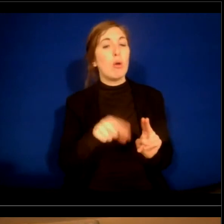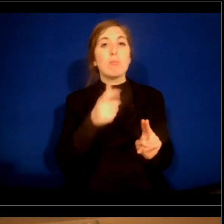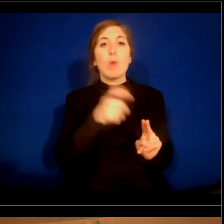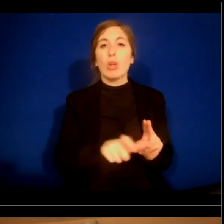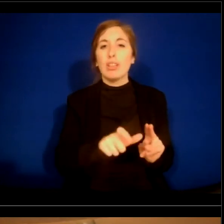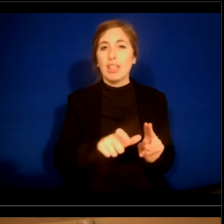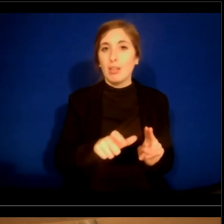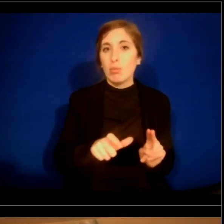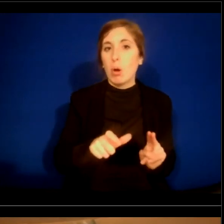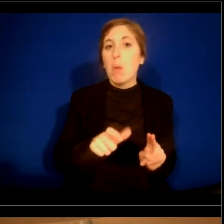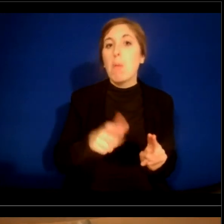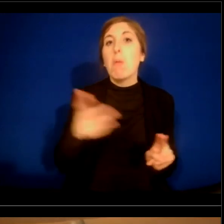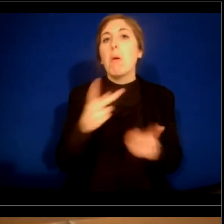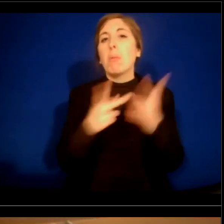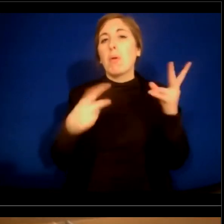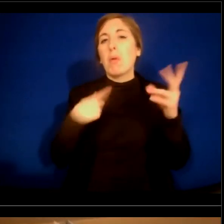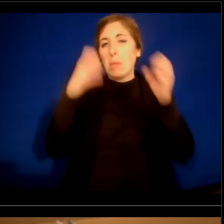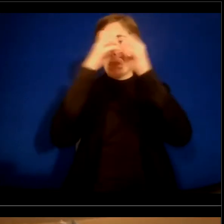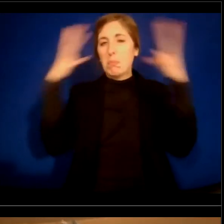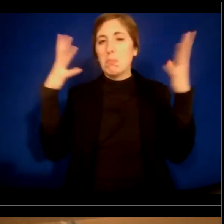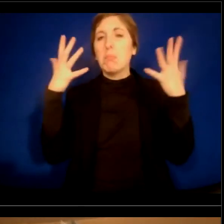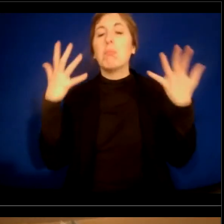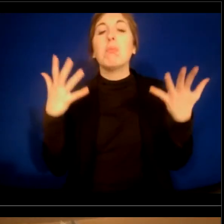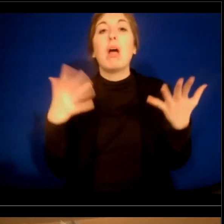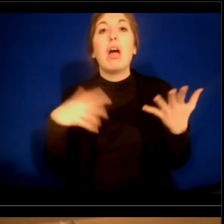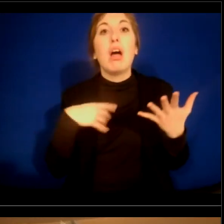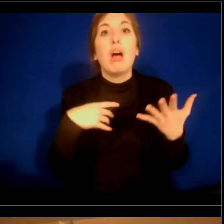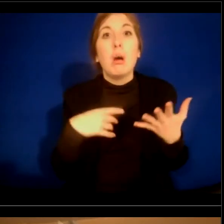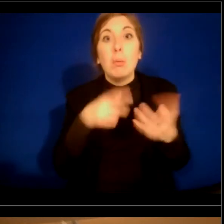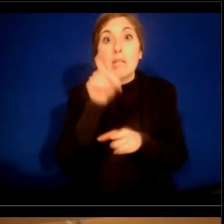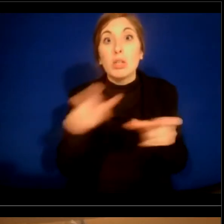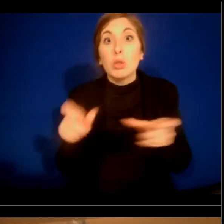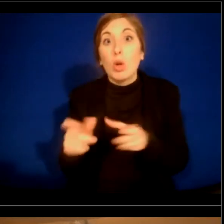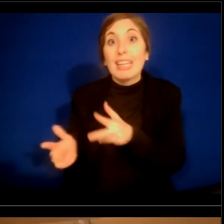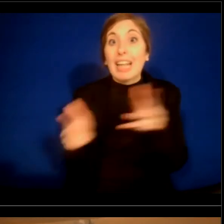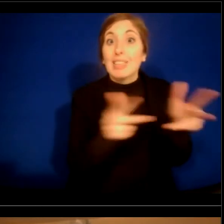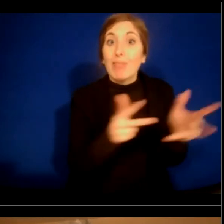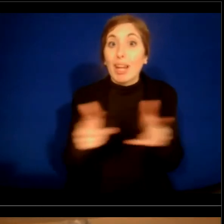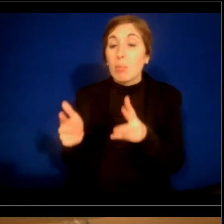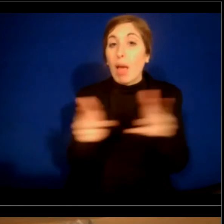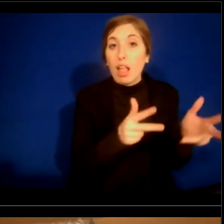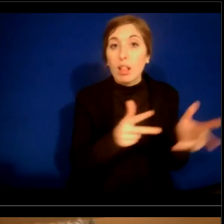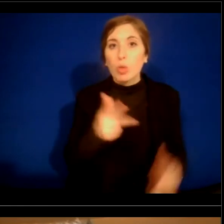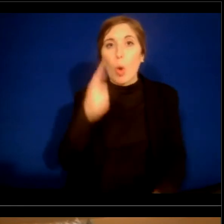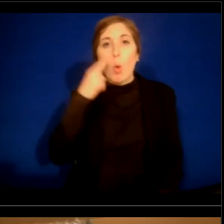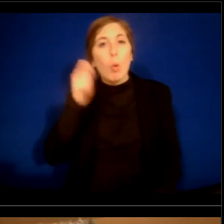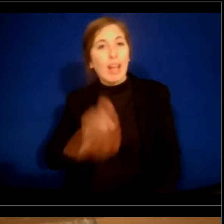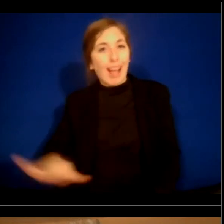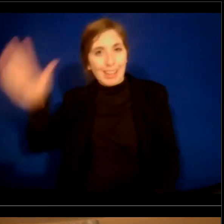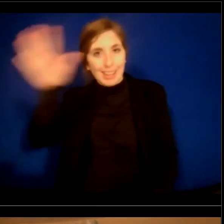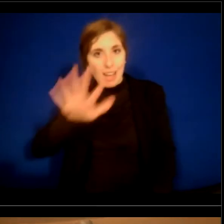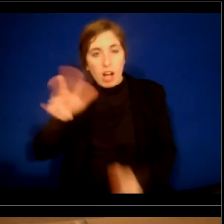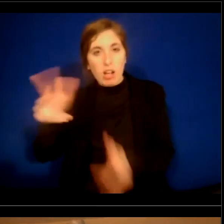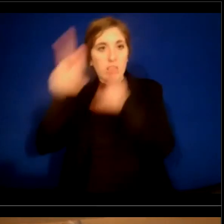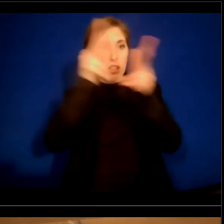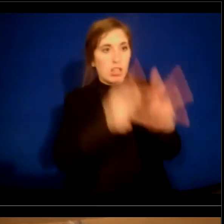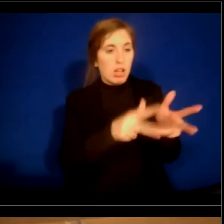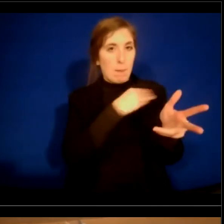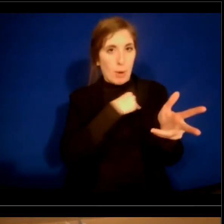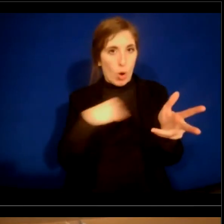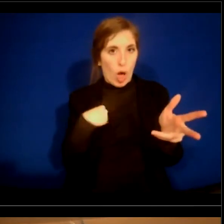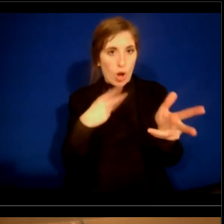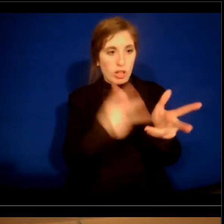mi fa piacere, ecco, aver dato questo spazio, insomma, per dare alle persone anche un po' di